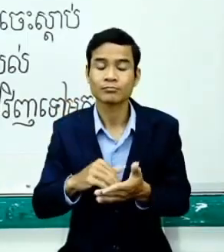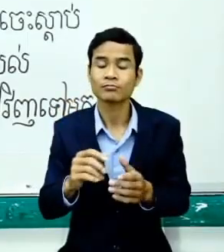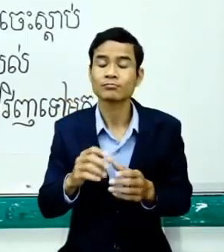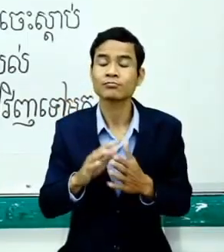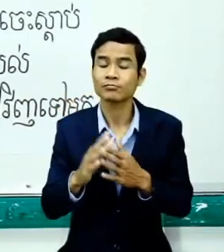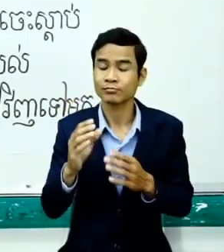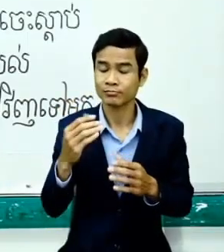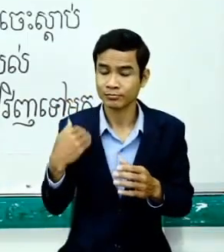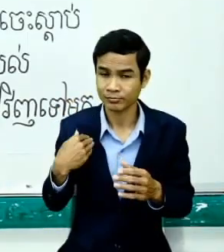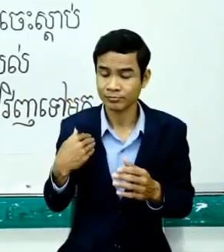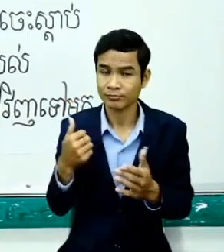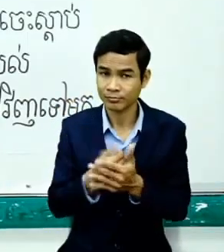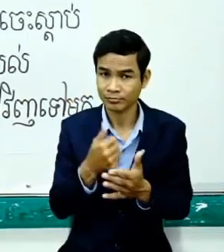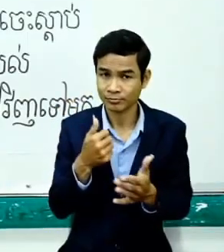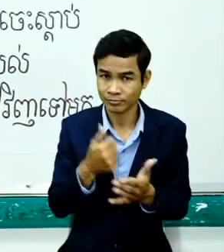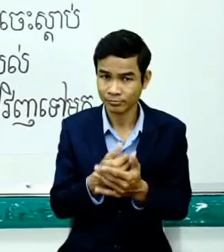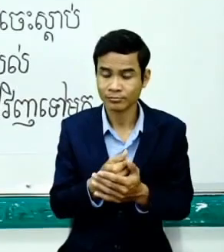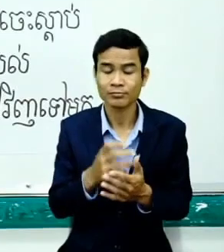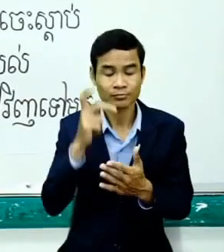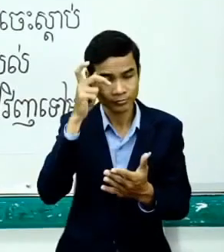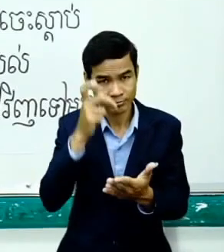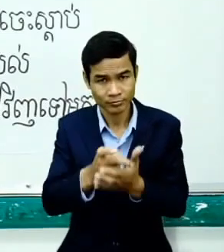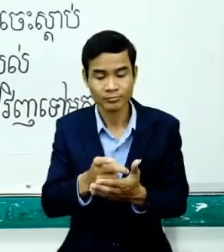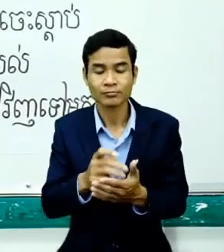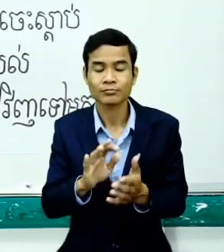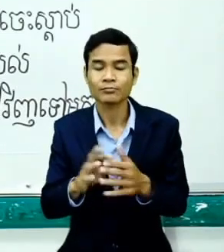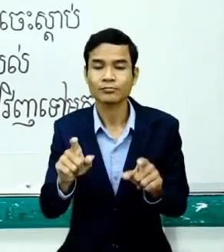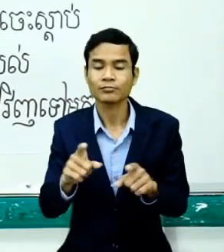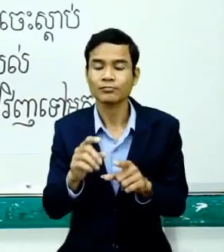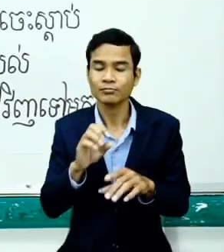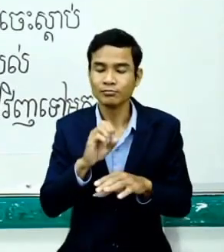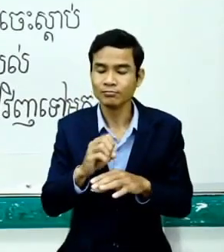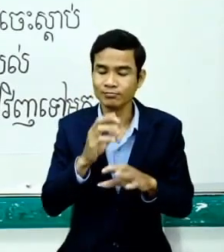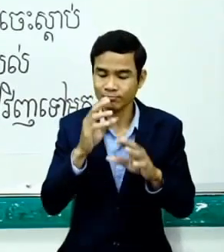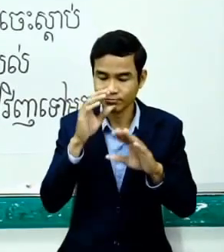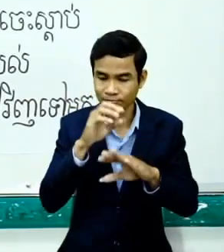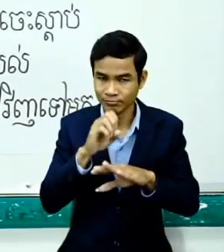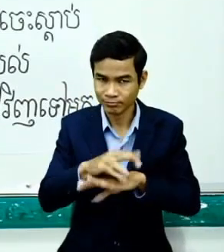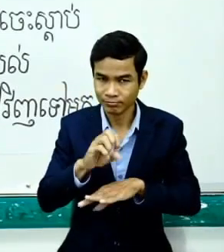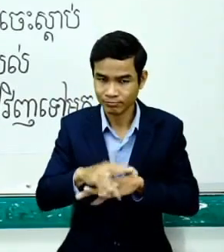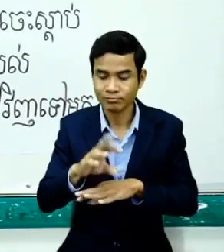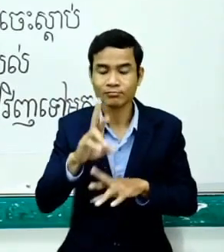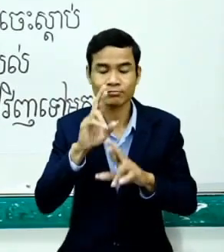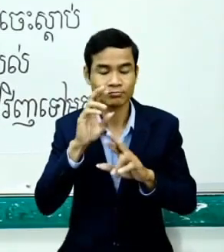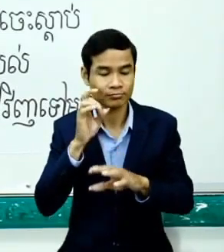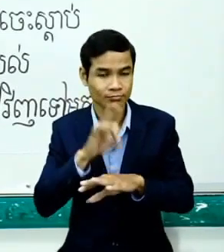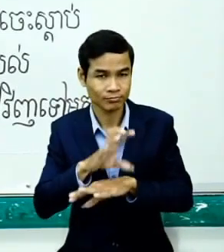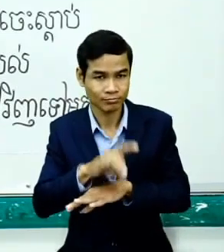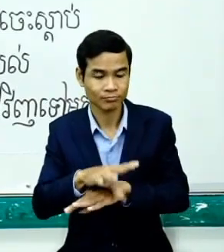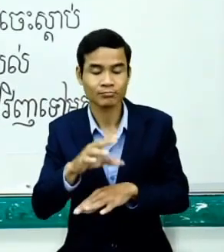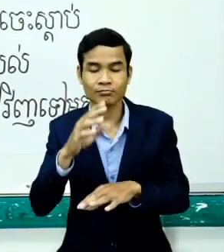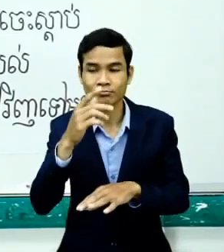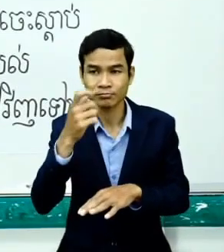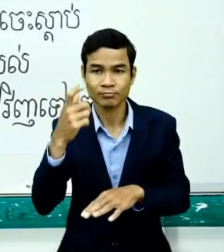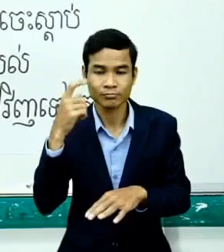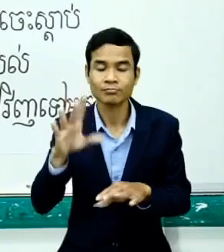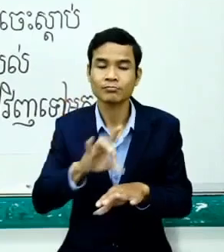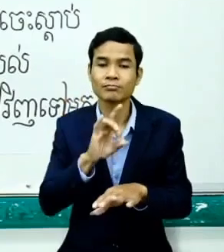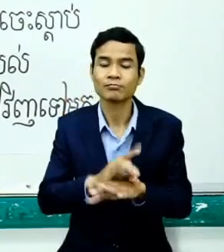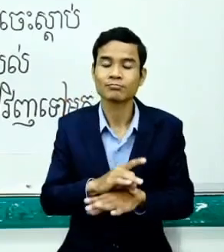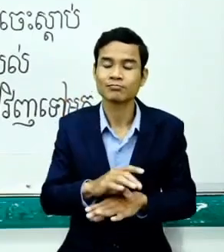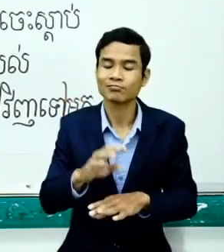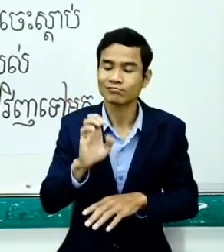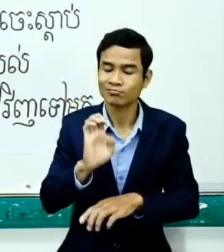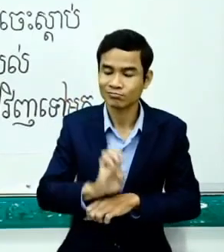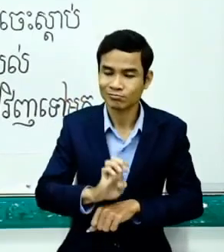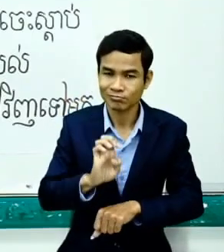tre khát khao miên sốt cha đập đồng bộ miên ở bụng mặt đáy này con nhé cha hai pe để miên ta tốt thể ở với muối